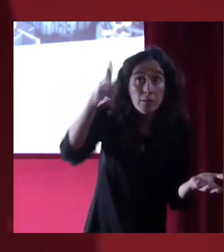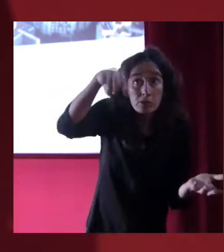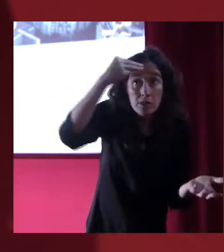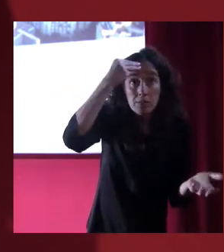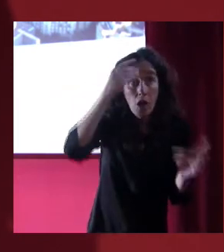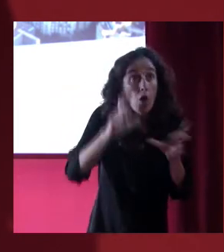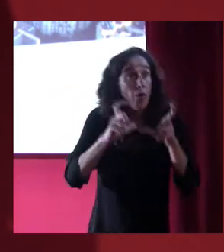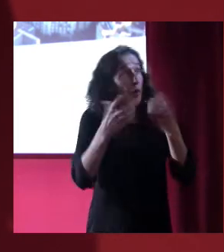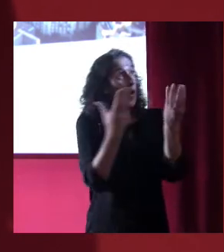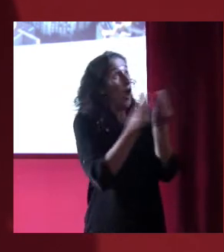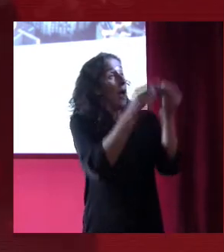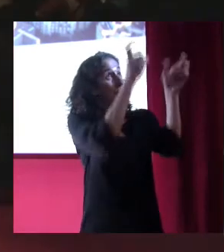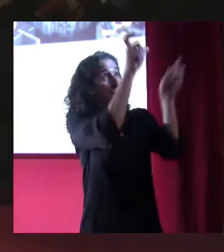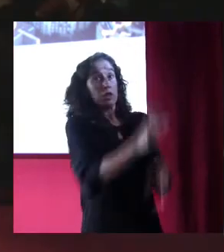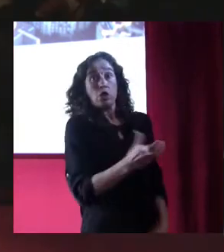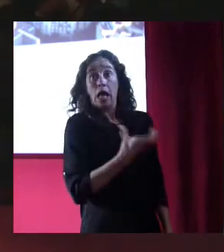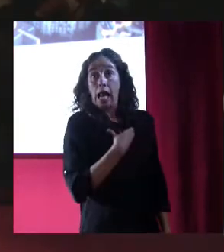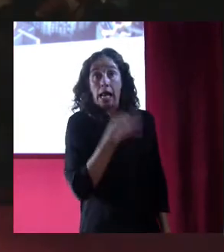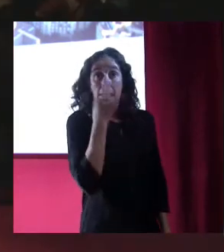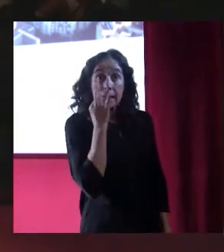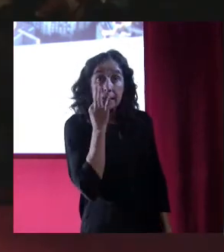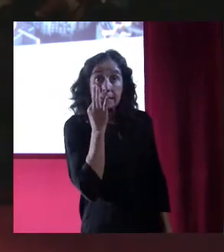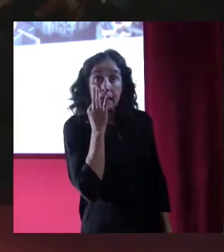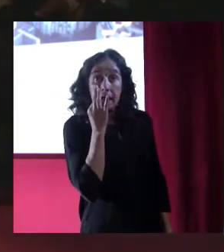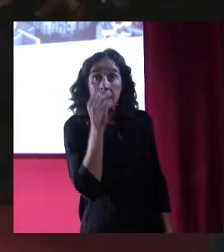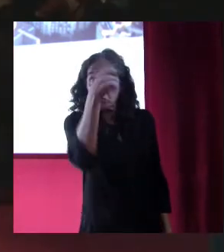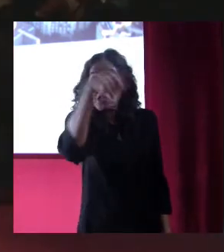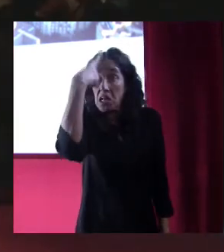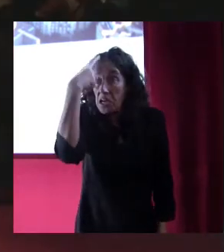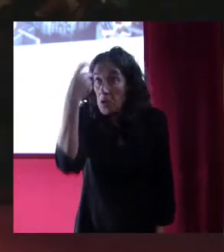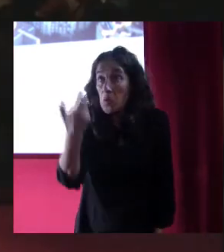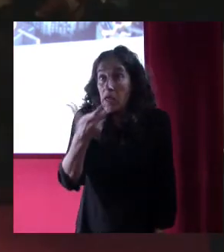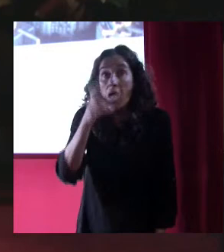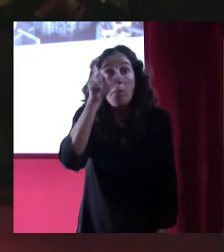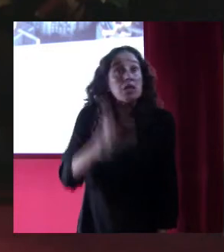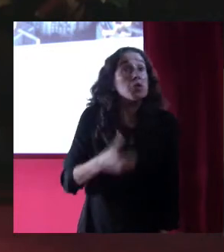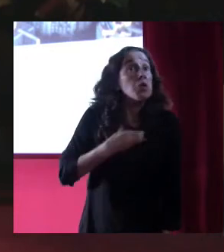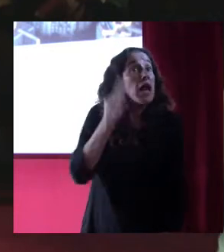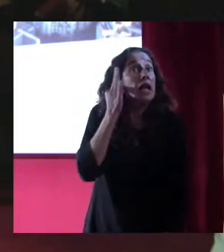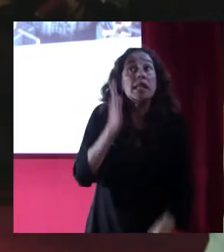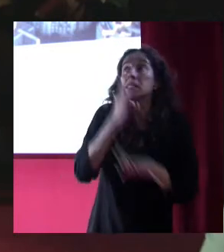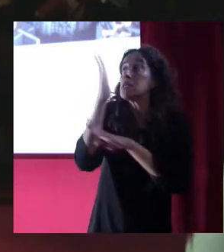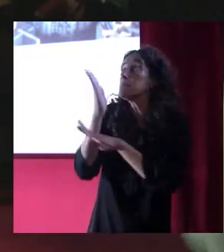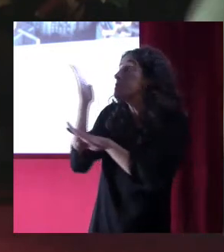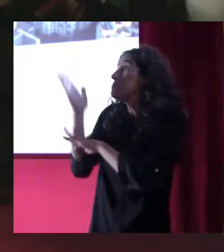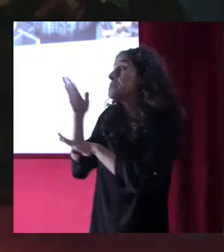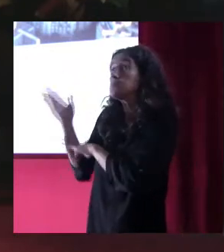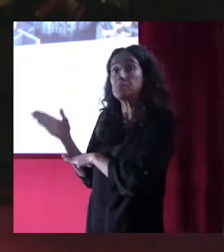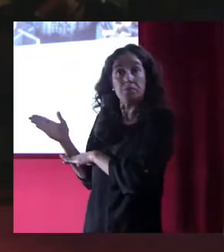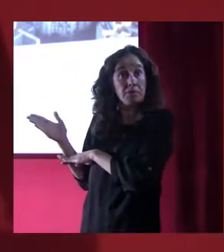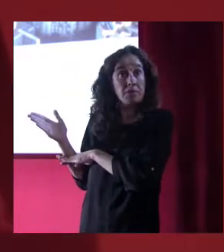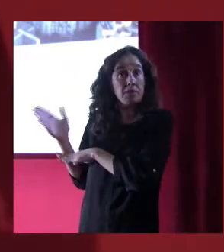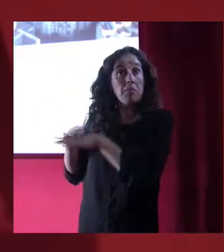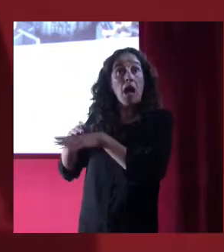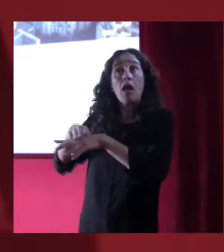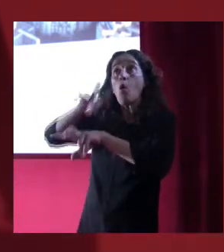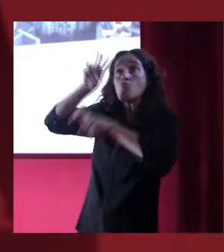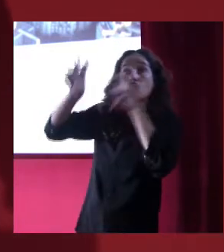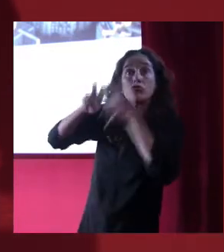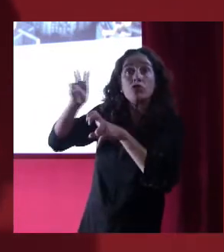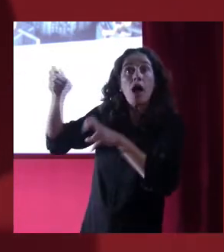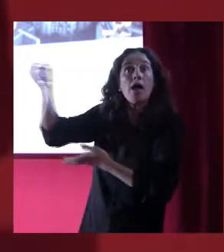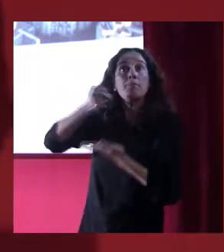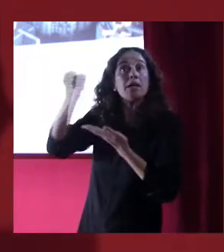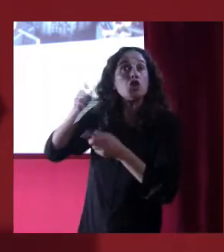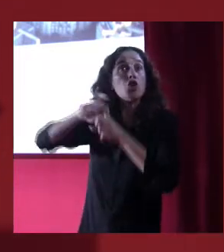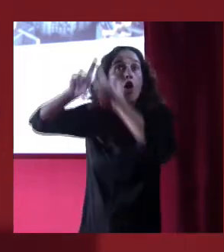l'alcaldessa? Recordeu alguna missió comercial per obrir nous mercats per Barcelona que hagi encapçalat l'alcaldessa?